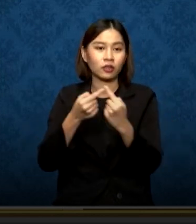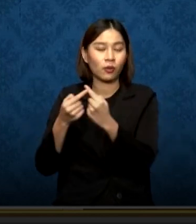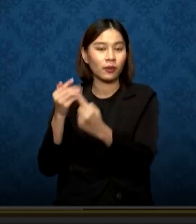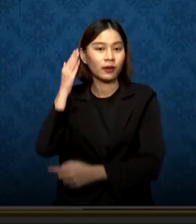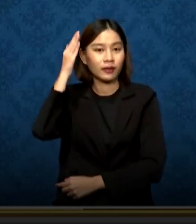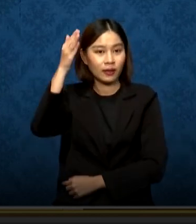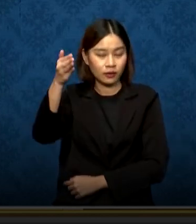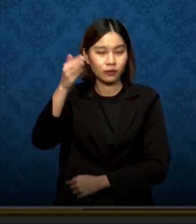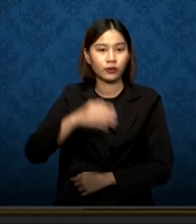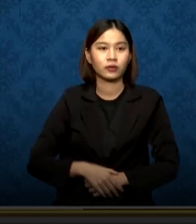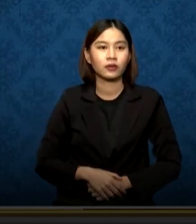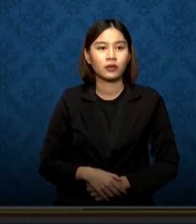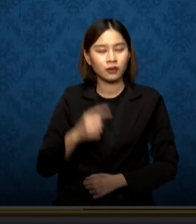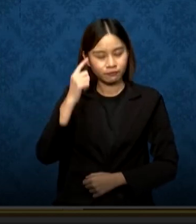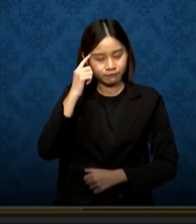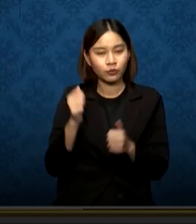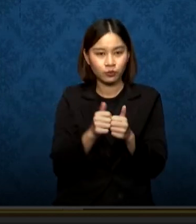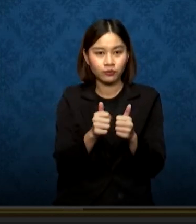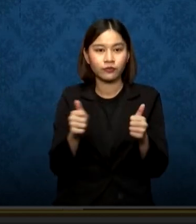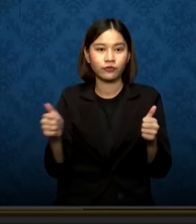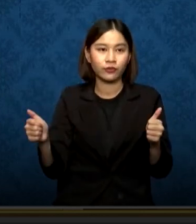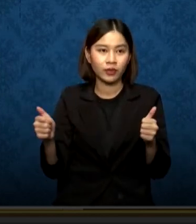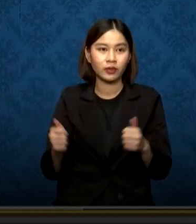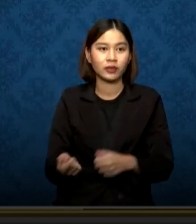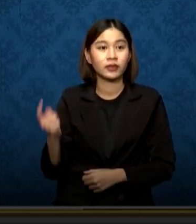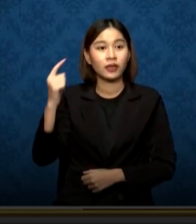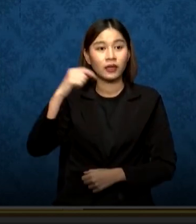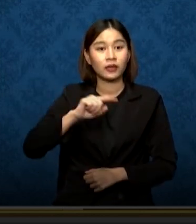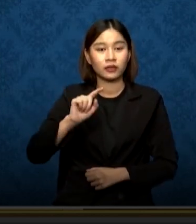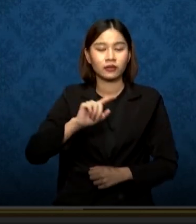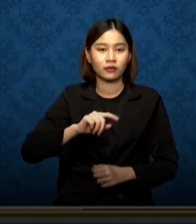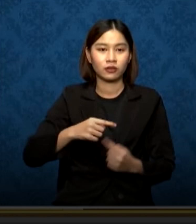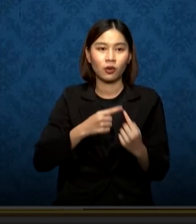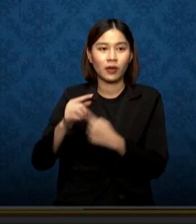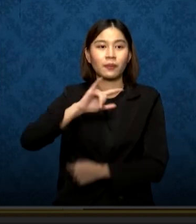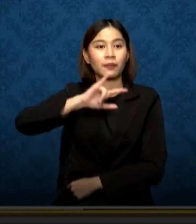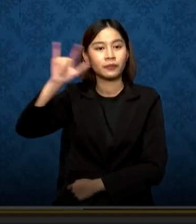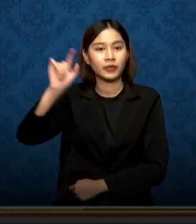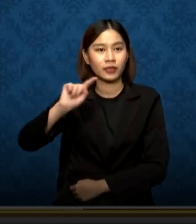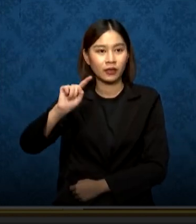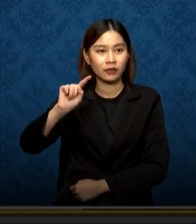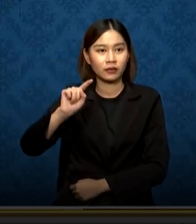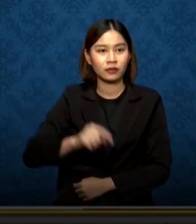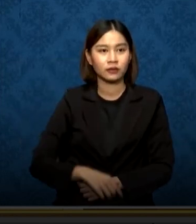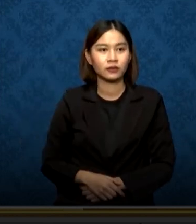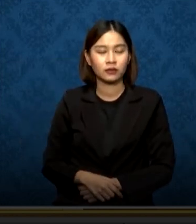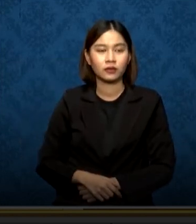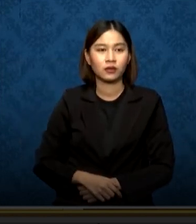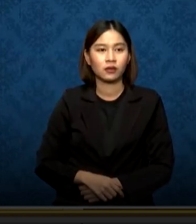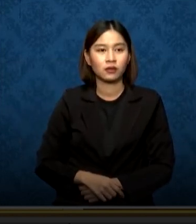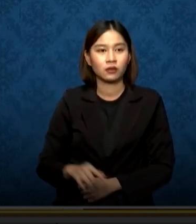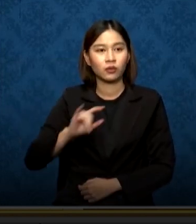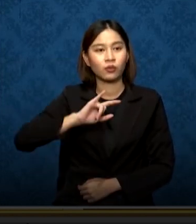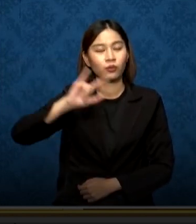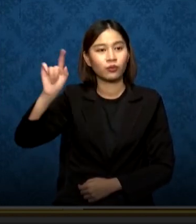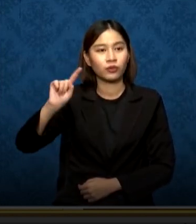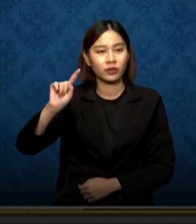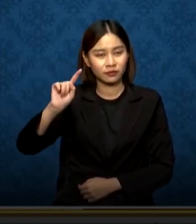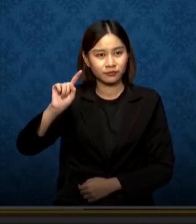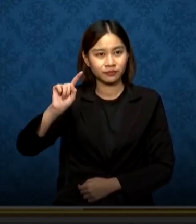อนาคตซึ่งก็เป็นไปได้ด้วยดีกลับมาก็ต่อไปด้วยประชุม One Belt One Road Forum